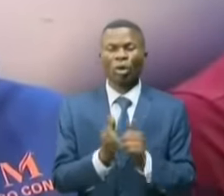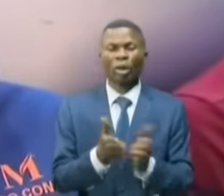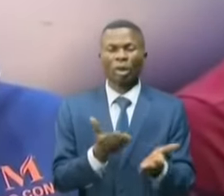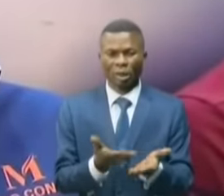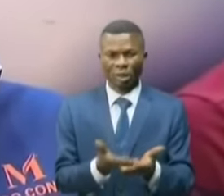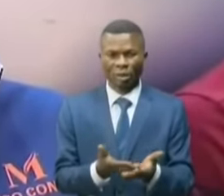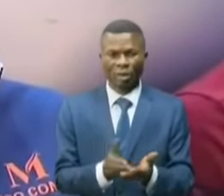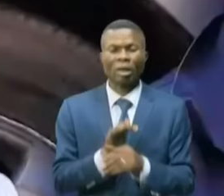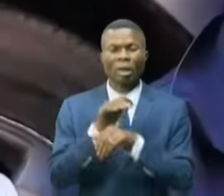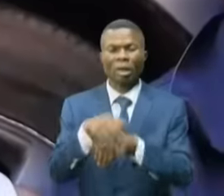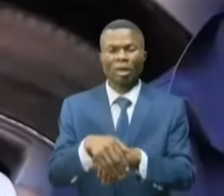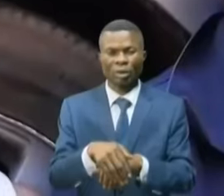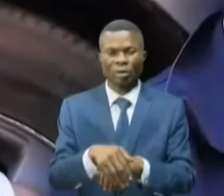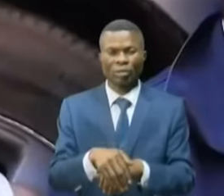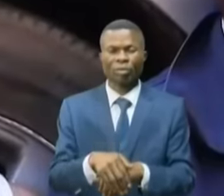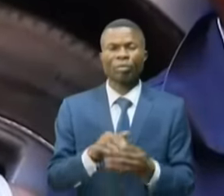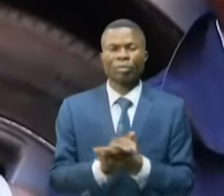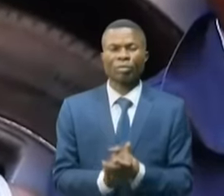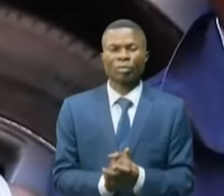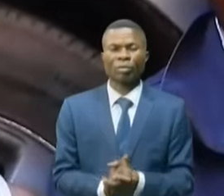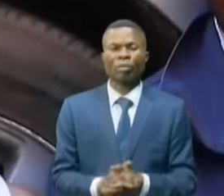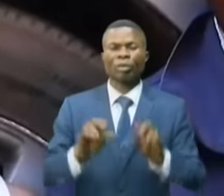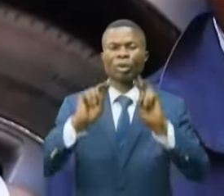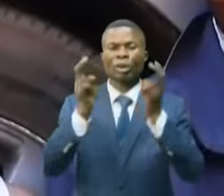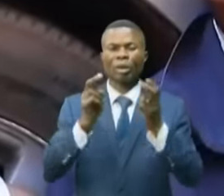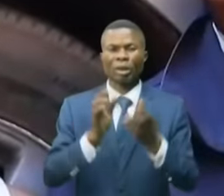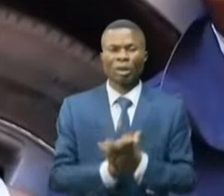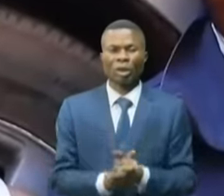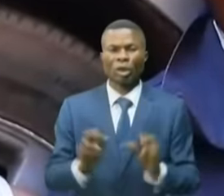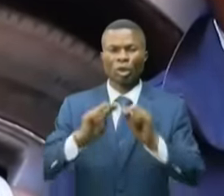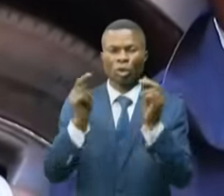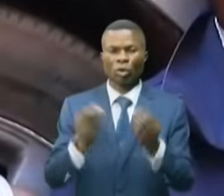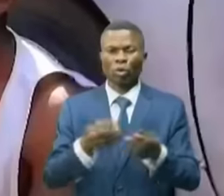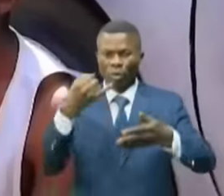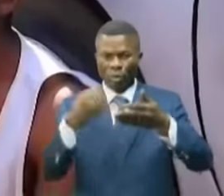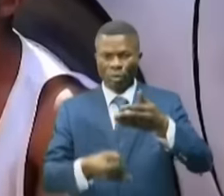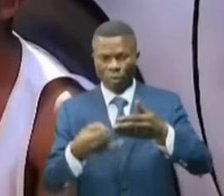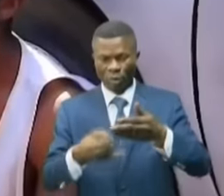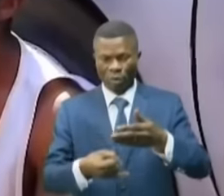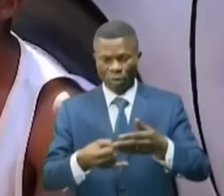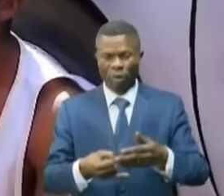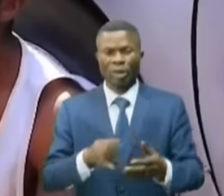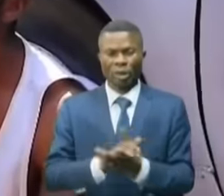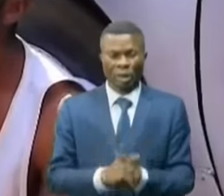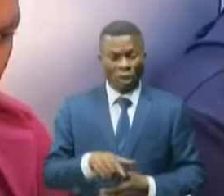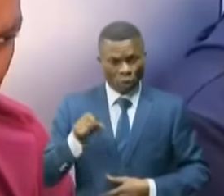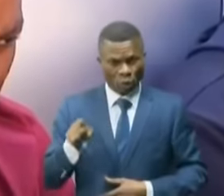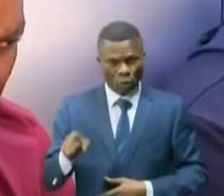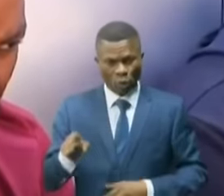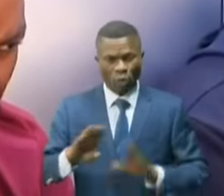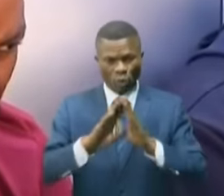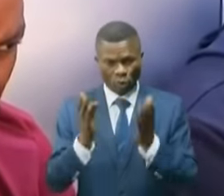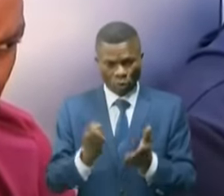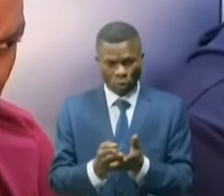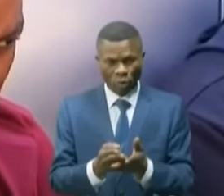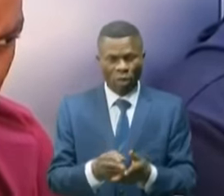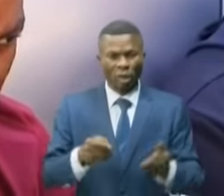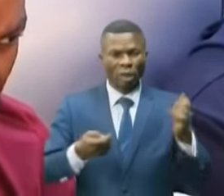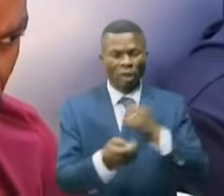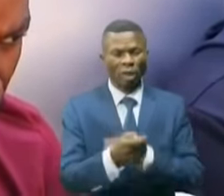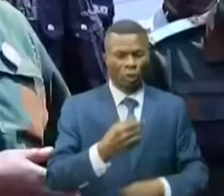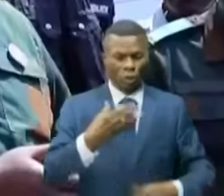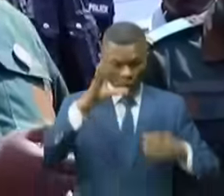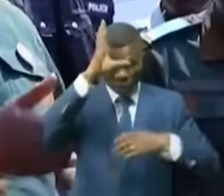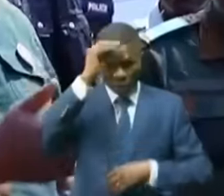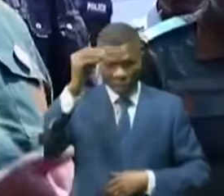ceux impliqués dans les braquages de l'avenue Madouda, communément appelée 6e, le 16 juillet dernier, et ceux qui auraient tué un jeune homme au niveau